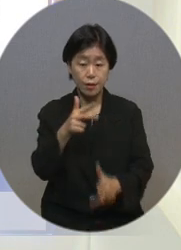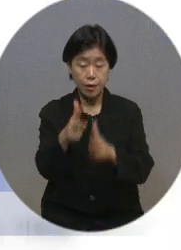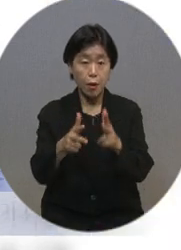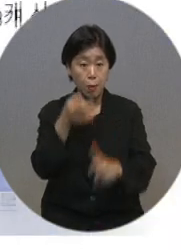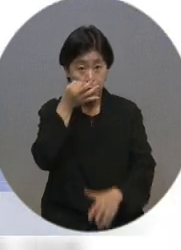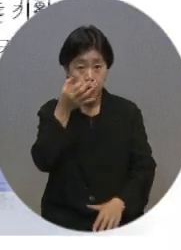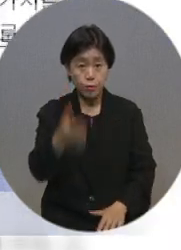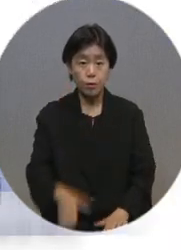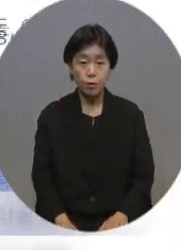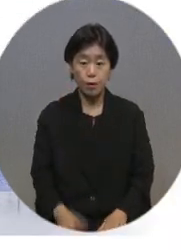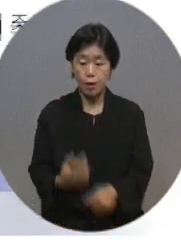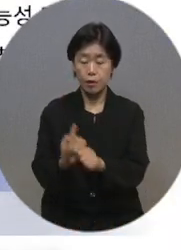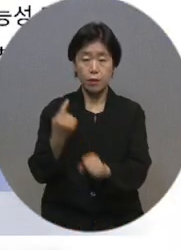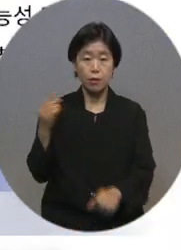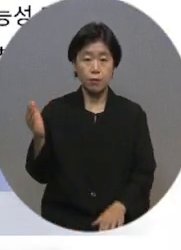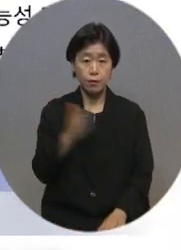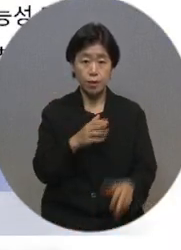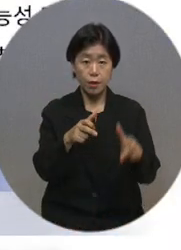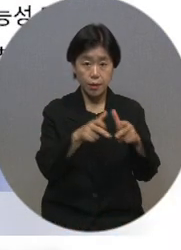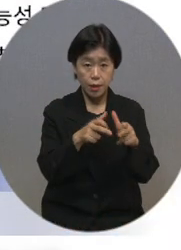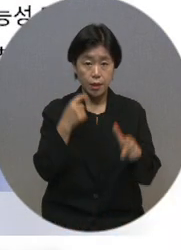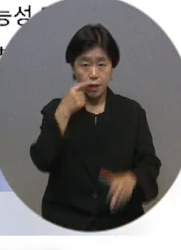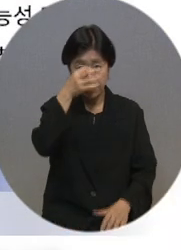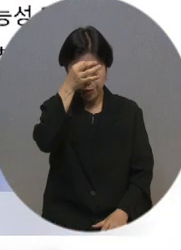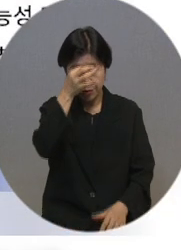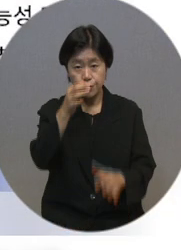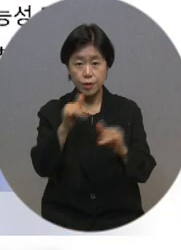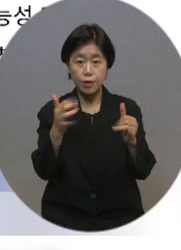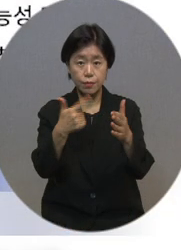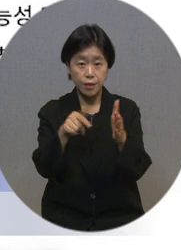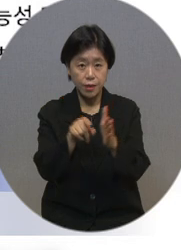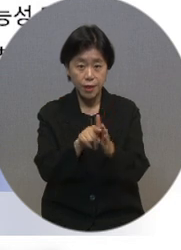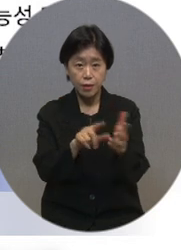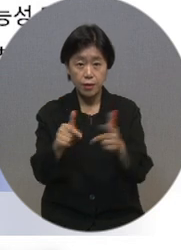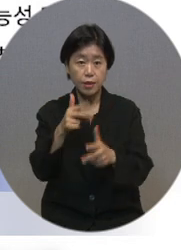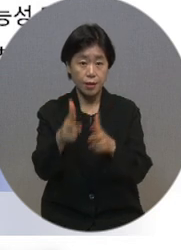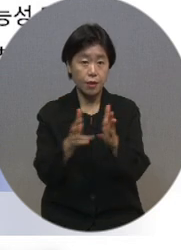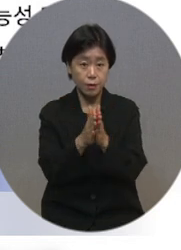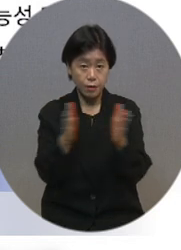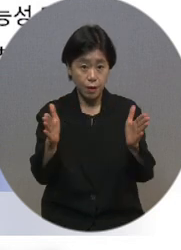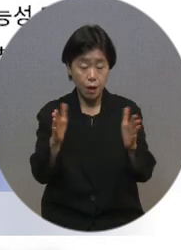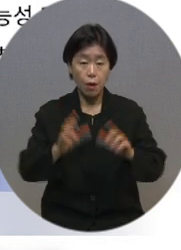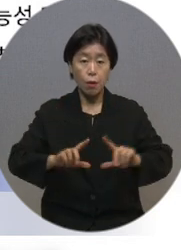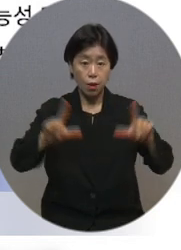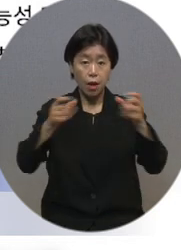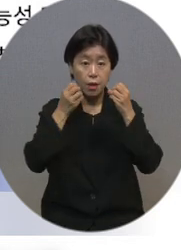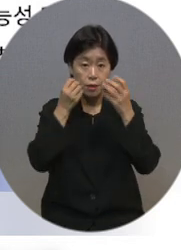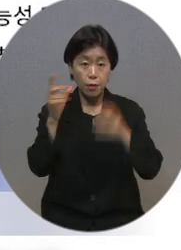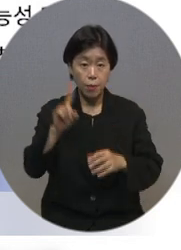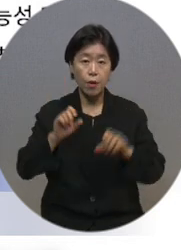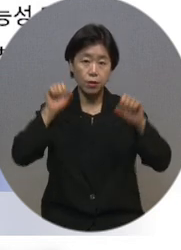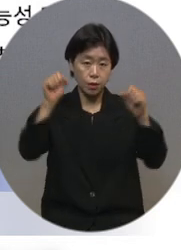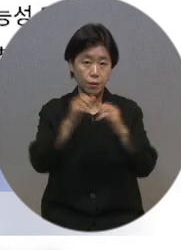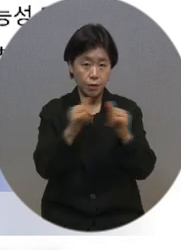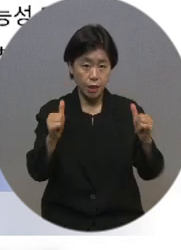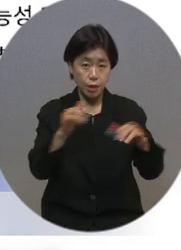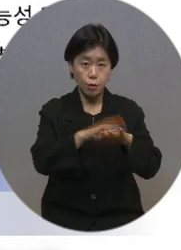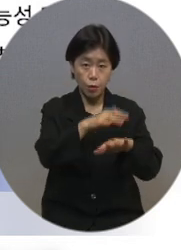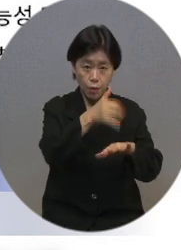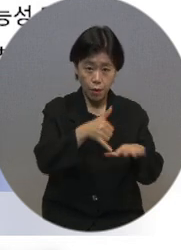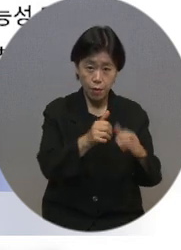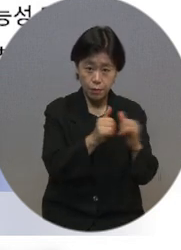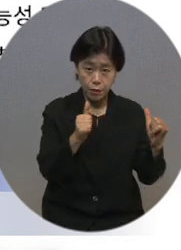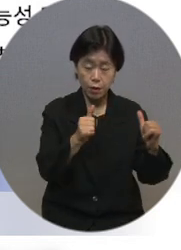아 지난해부터 장애인과 예술인 기회 소득이 시작 가운데 올해 신설될 체육인 농업인